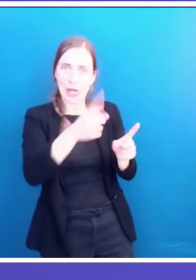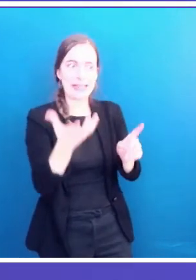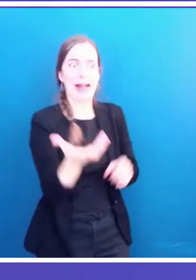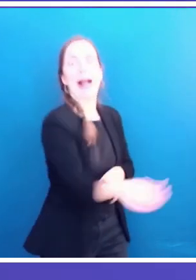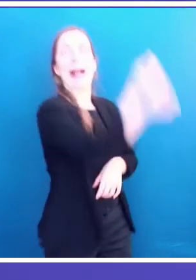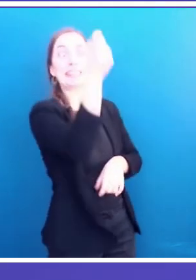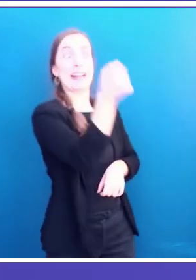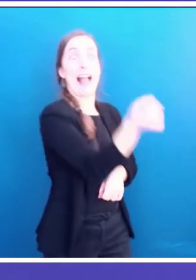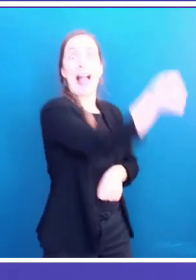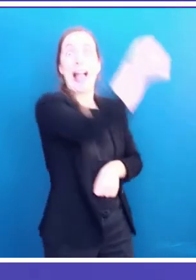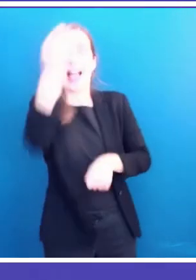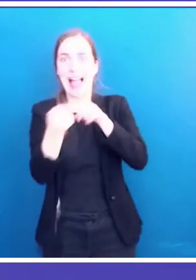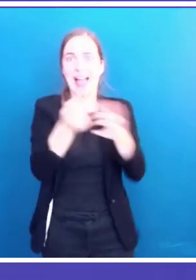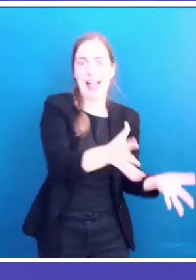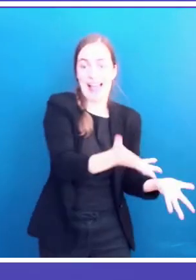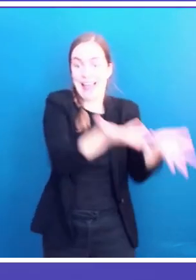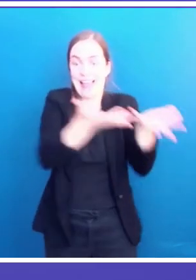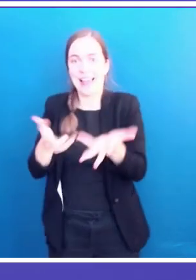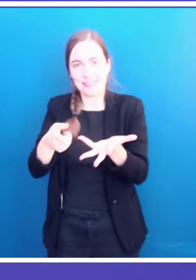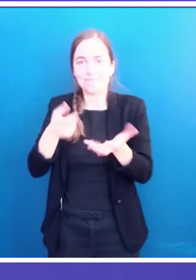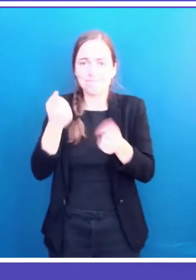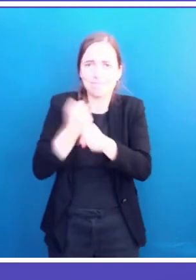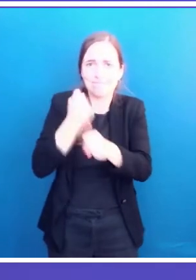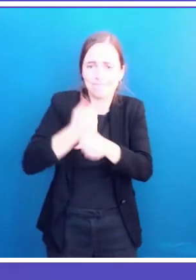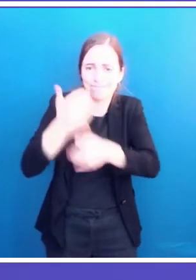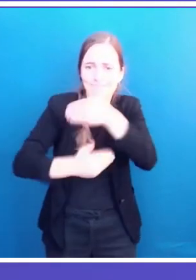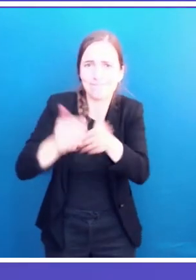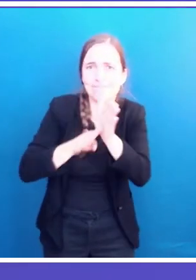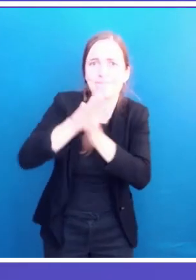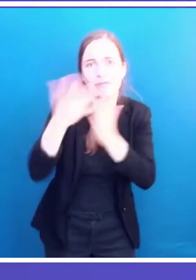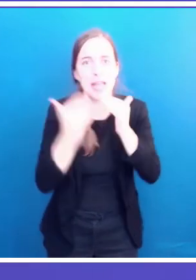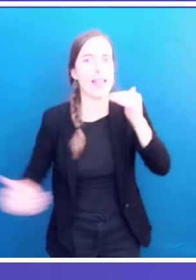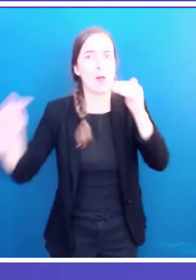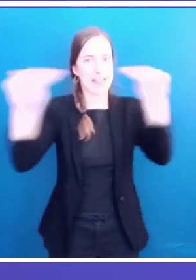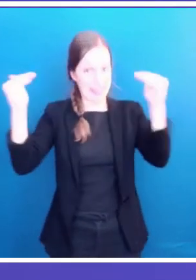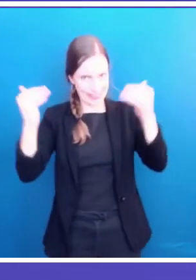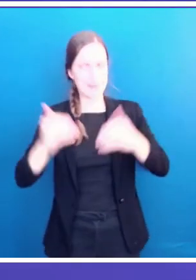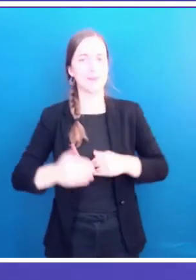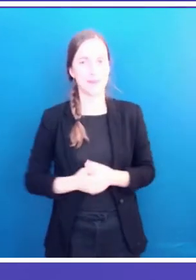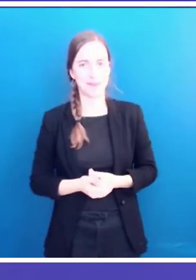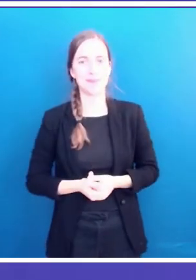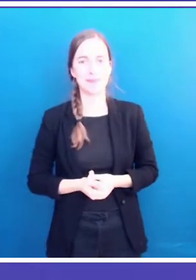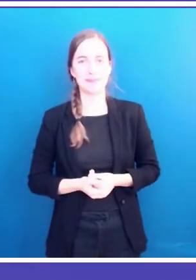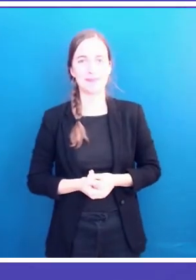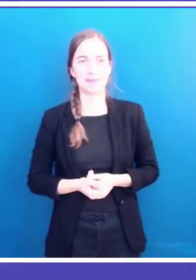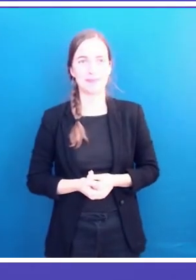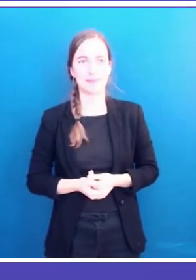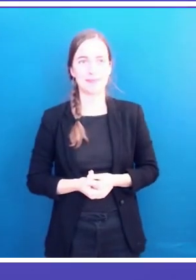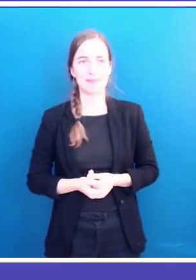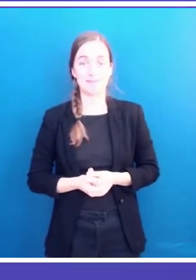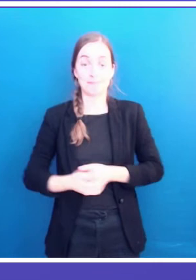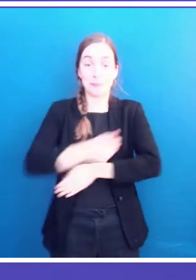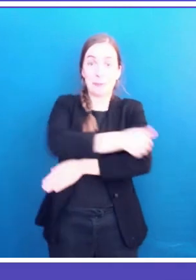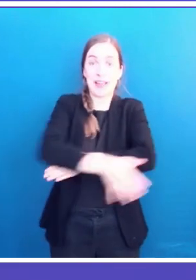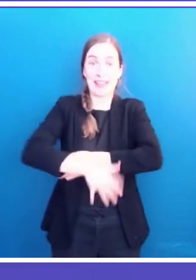من حيث التشبيك، يخالوا لي بأن تشبيك النساء لا سيما في منطقة المتوسط أمر أساسي